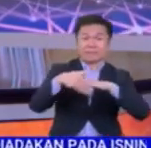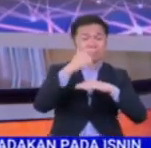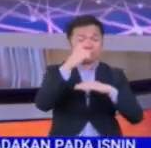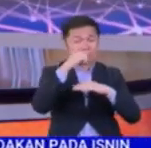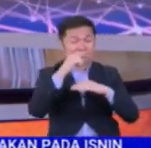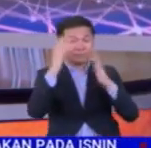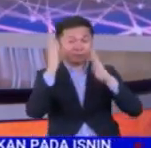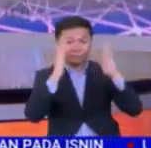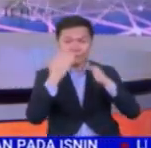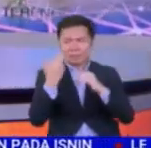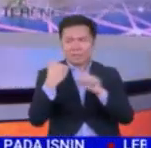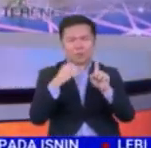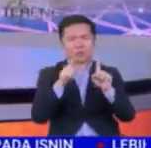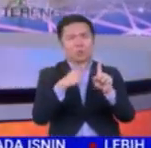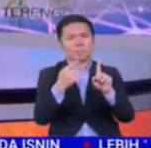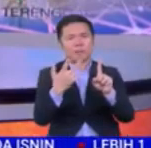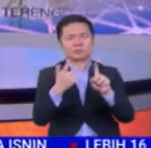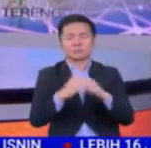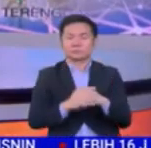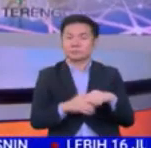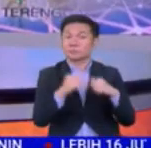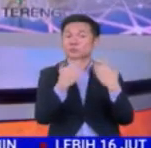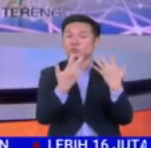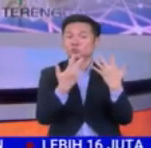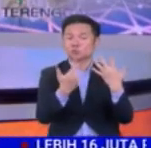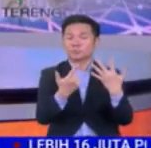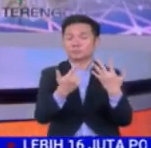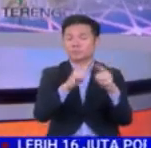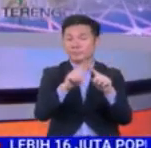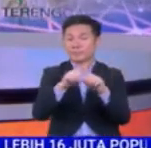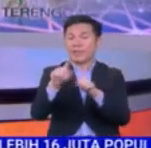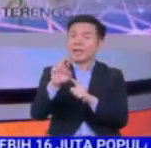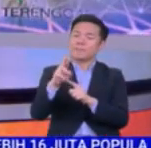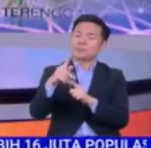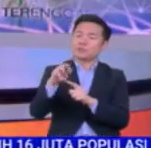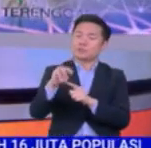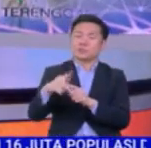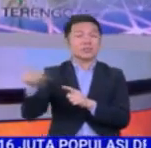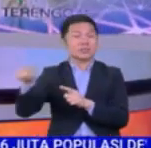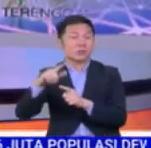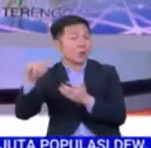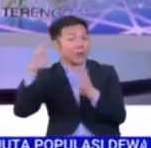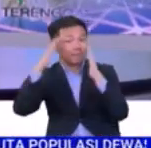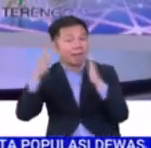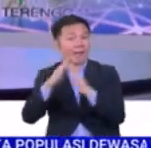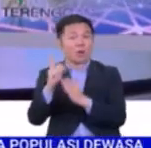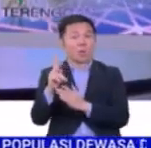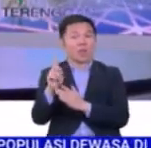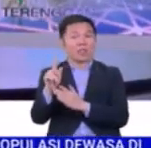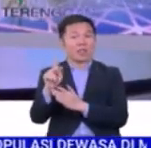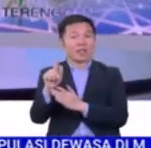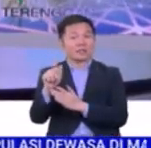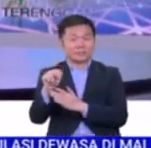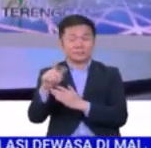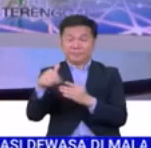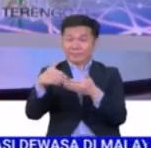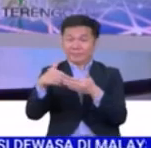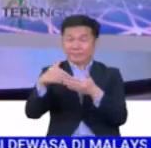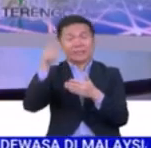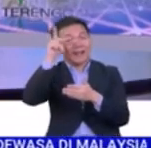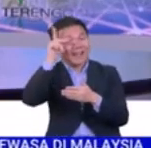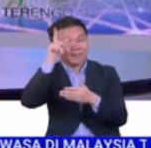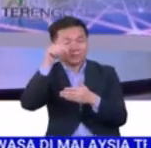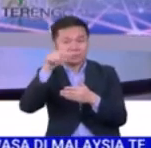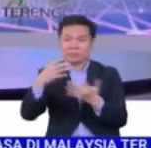sejak 21 Masa Lalu by kalian 7 pasukan gerakan ampridge Kuantan melalui opo wawasan Kelantan merampas